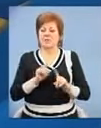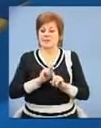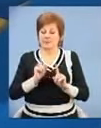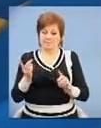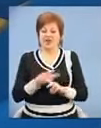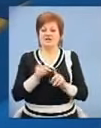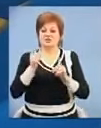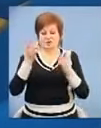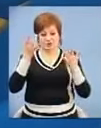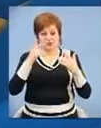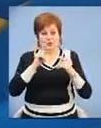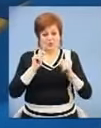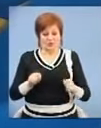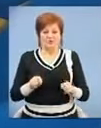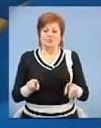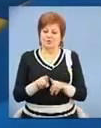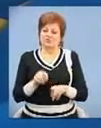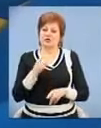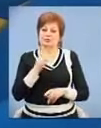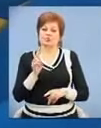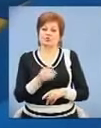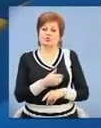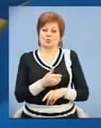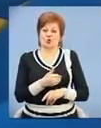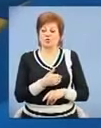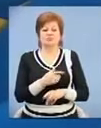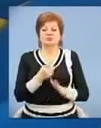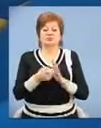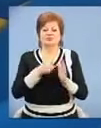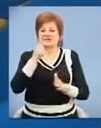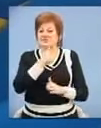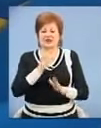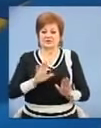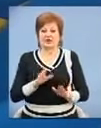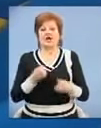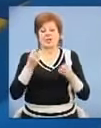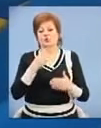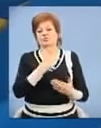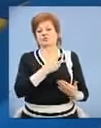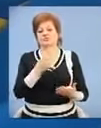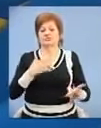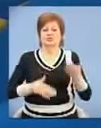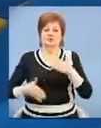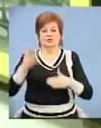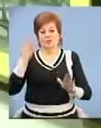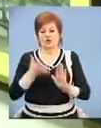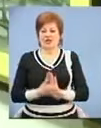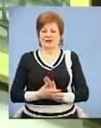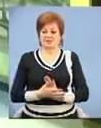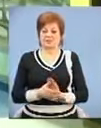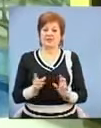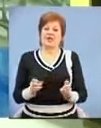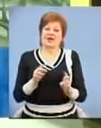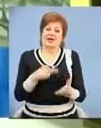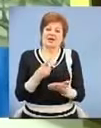сюрпризів, проте з приємним післясмаком. Для тих, хто прагне не відгадувати загадки, але насолоджуватися зрозумілим.